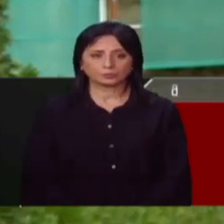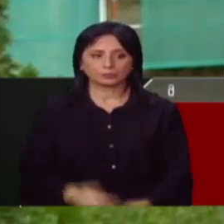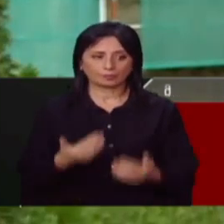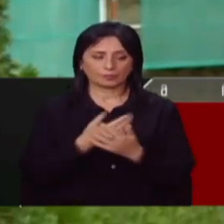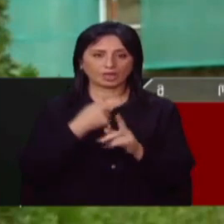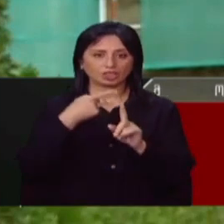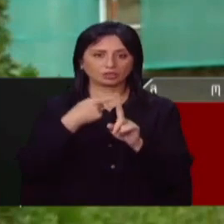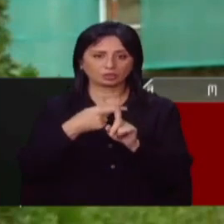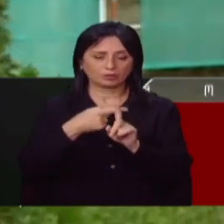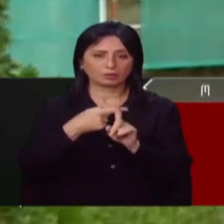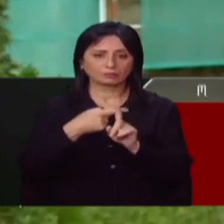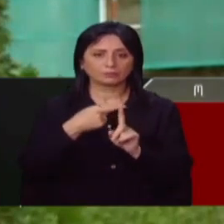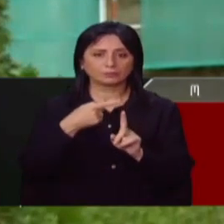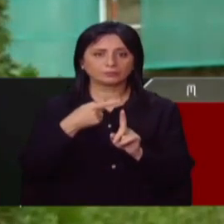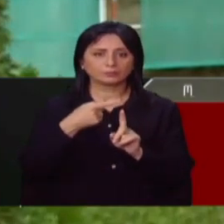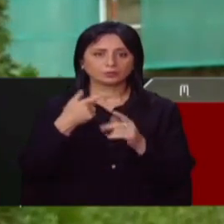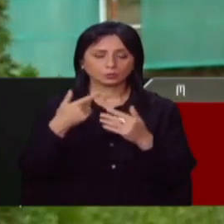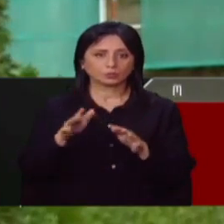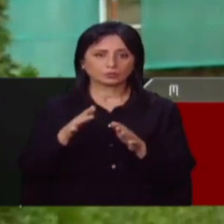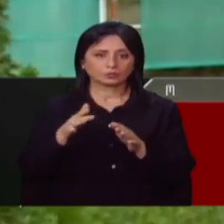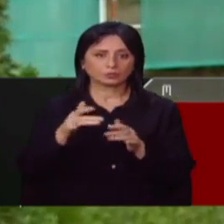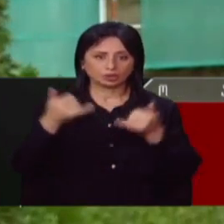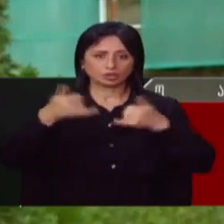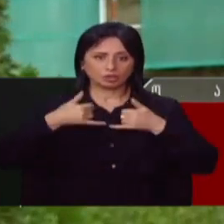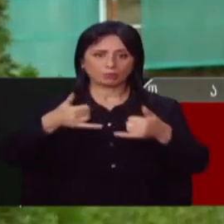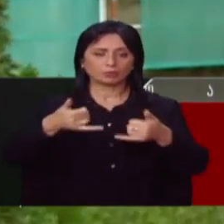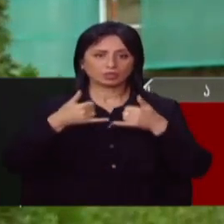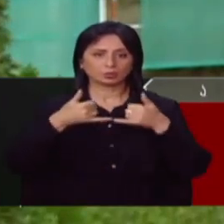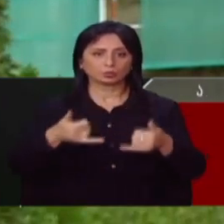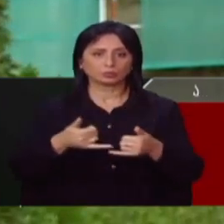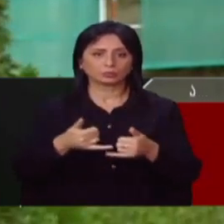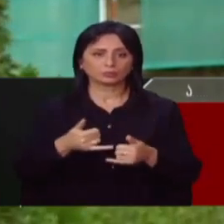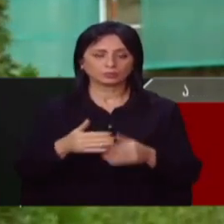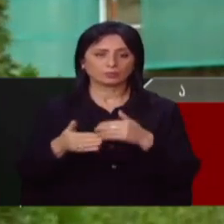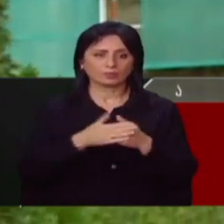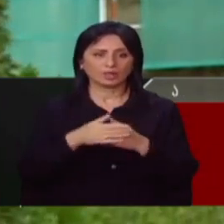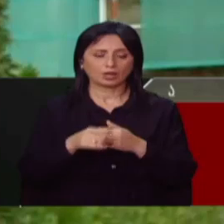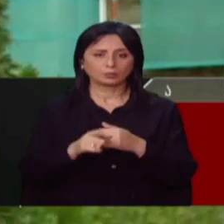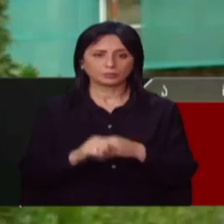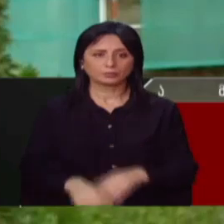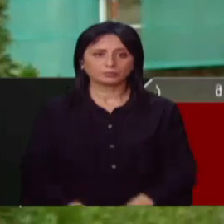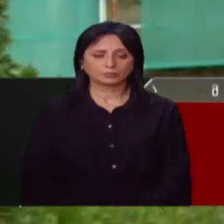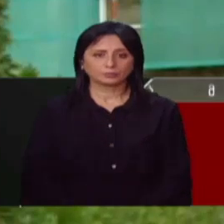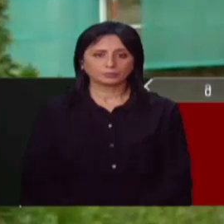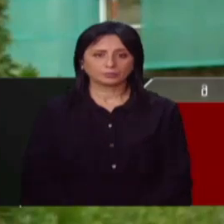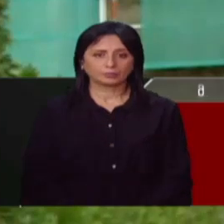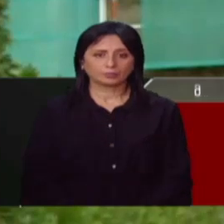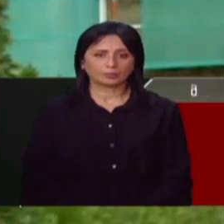ახალი ჯვარი არის საუკვე ჩამოსხმული, რომელსაც დაახლოებით